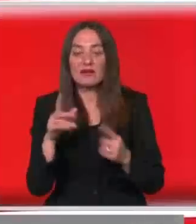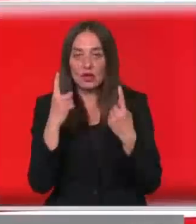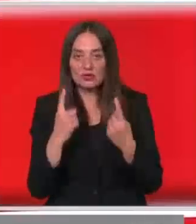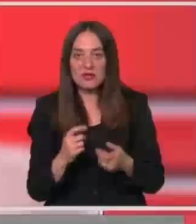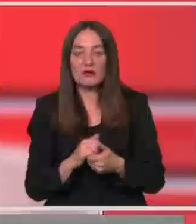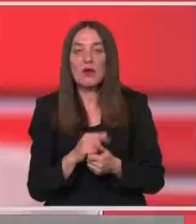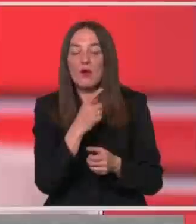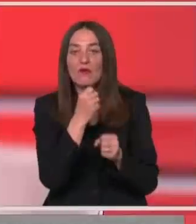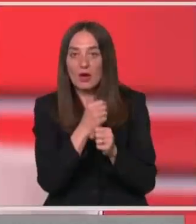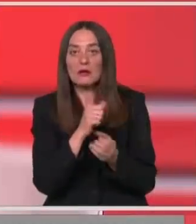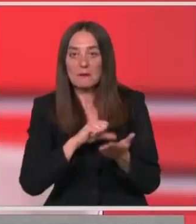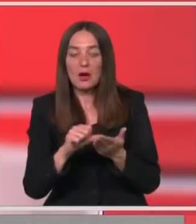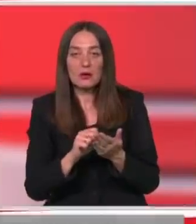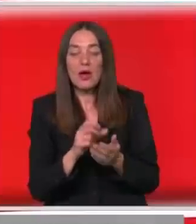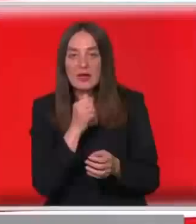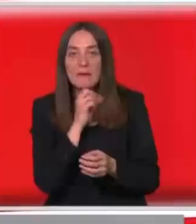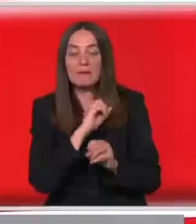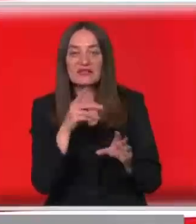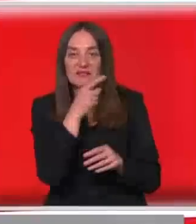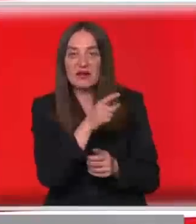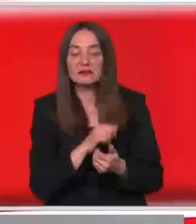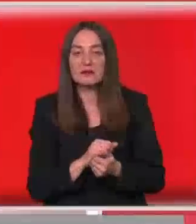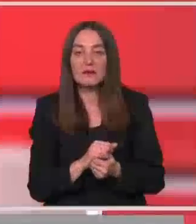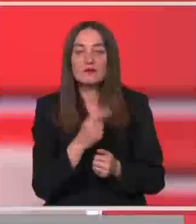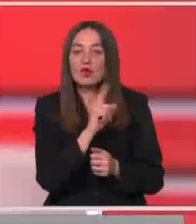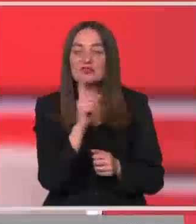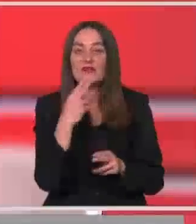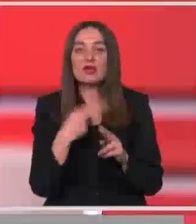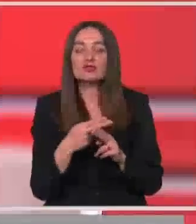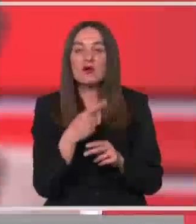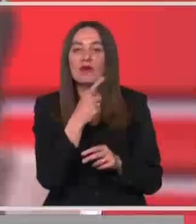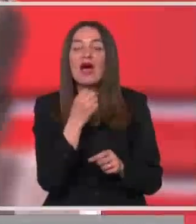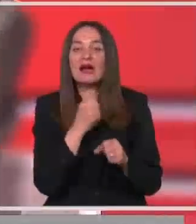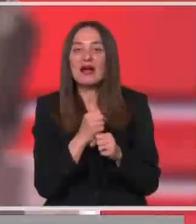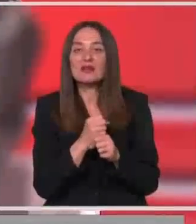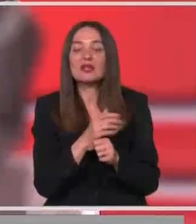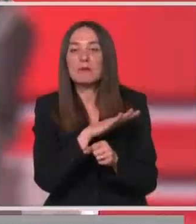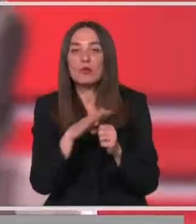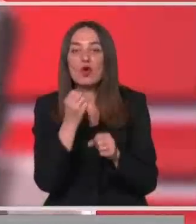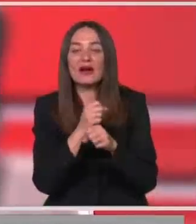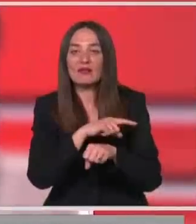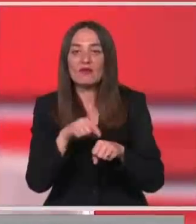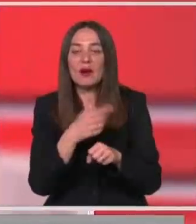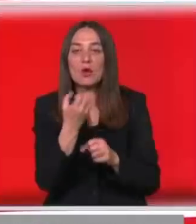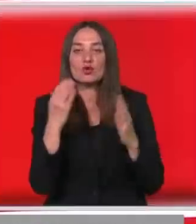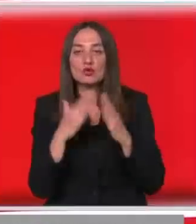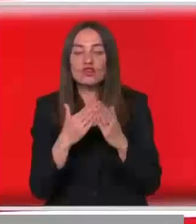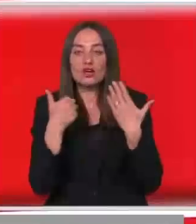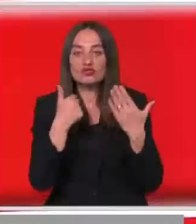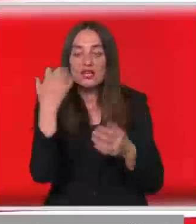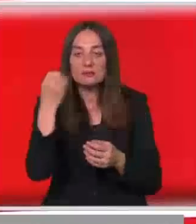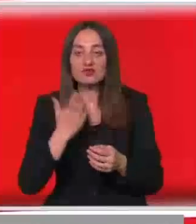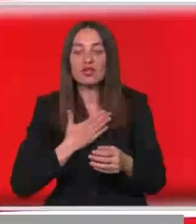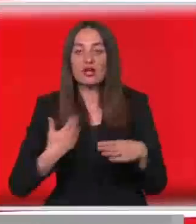stanje. I funkcioniše, radi vam banka i bez vas? Apsolutno. Ili to se ne zove bez vas, nego radite puno radno vreme samo od kuće? 60%